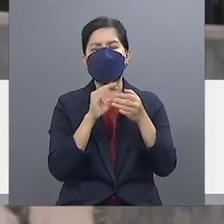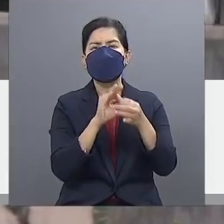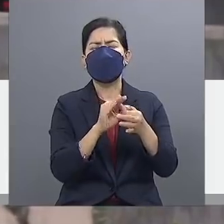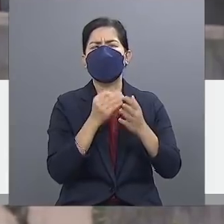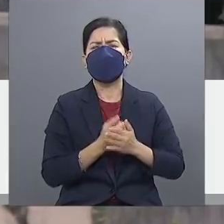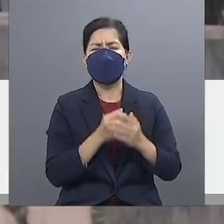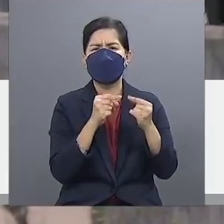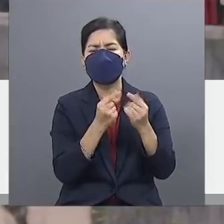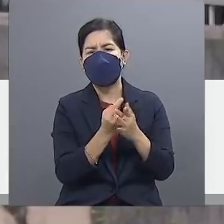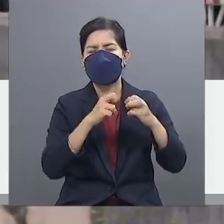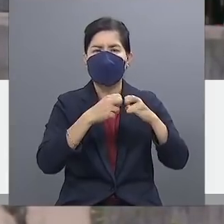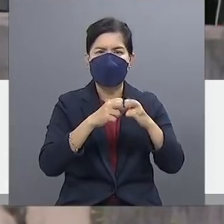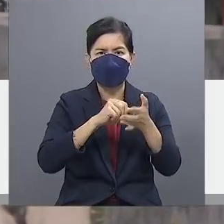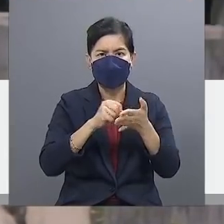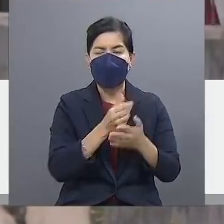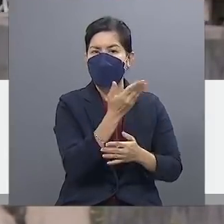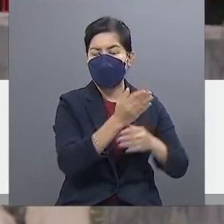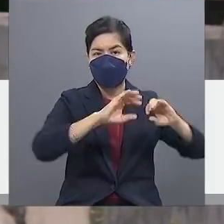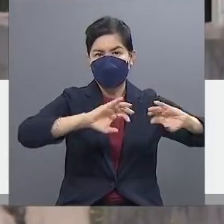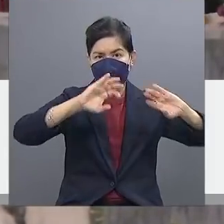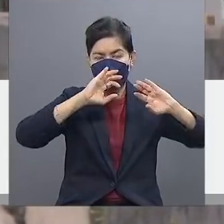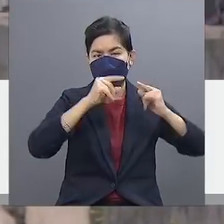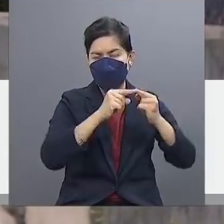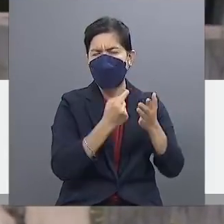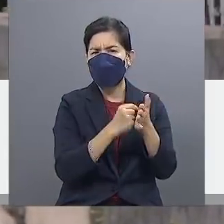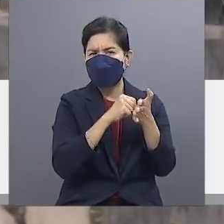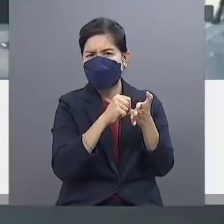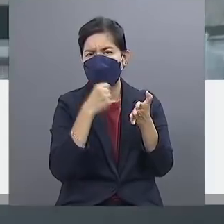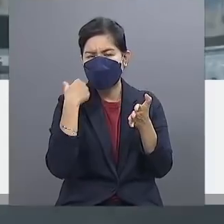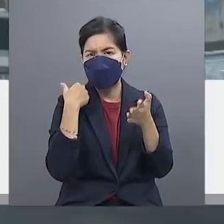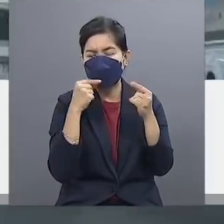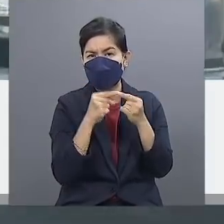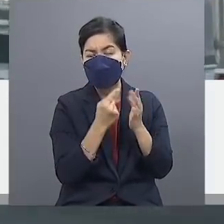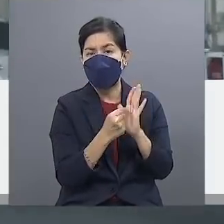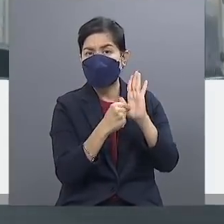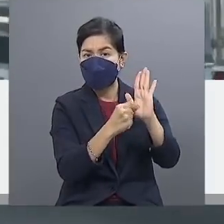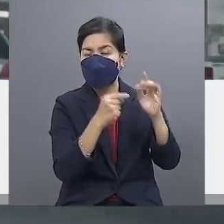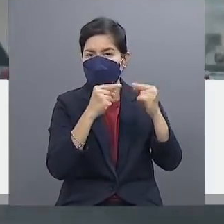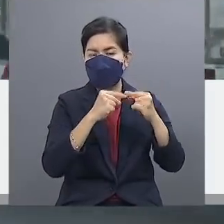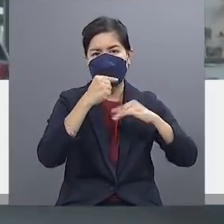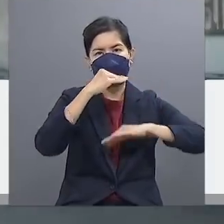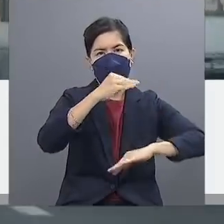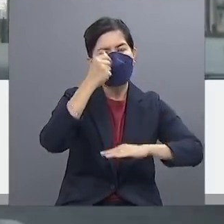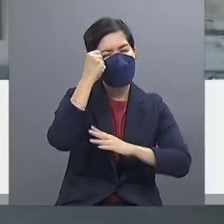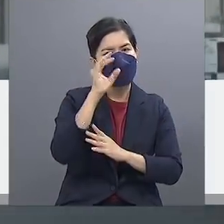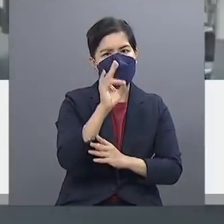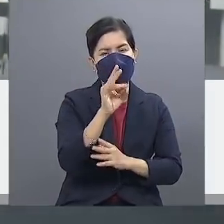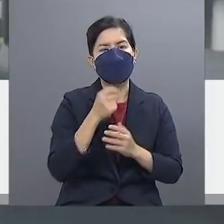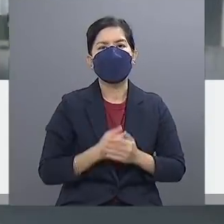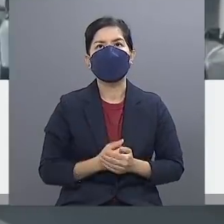ดยยืนยันนะคะว่ามีจุดยืนชัดเจนพร้อมยกระดับการเรียกร้องซึ่งจะเริ่มจากการปรับขึ้นค่าขนส่งกับร้